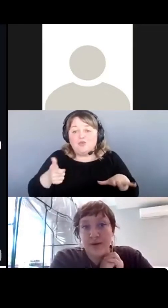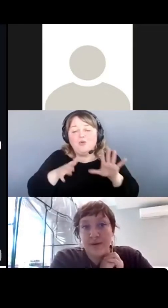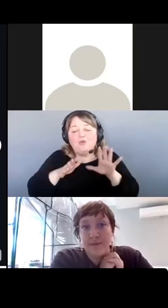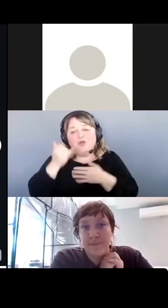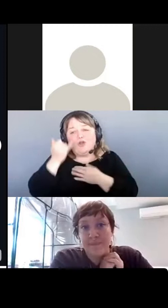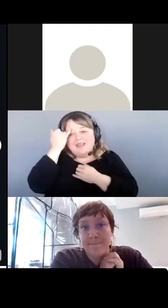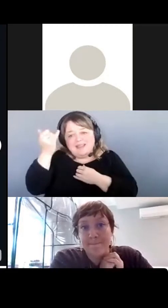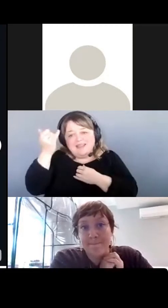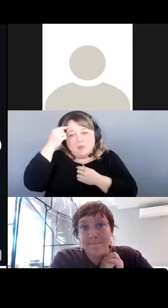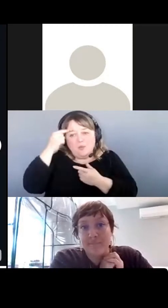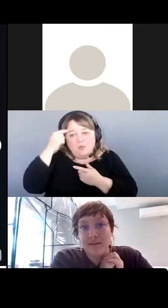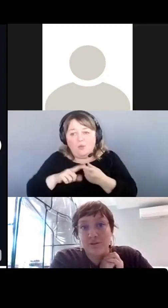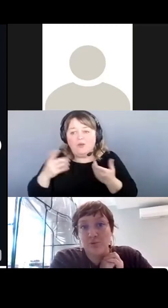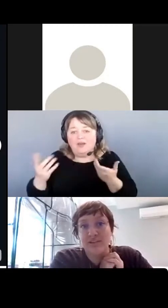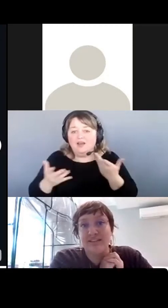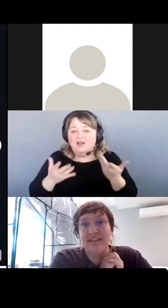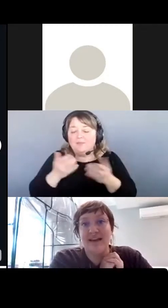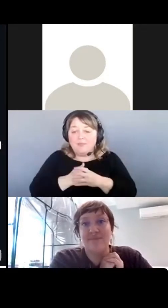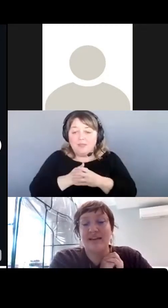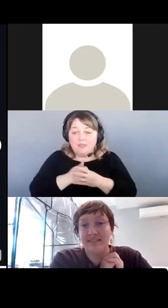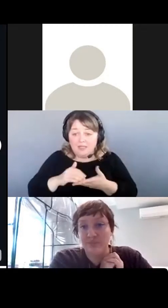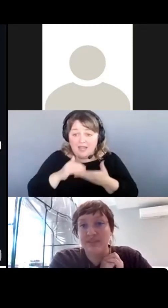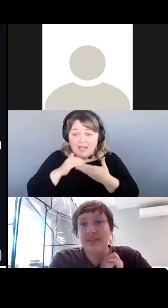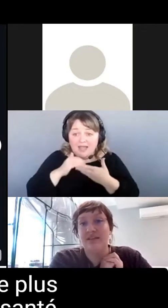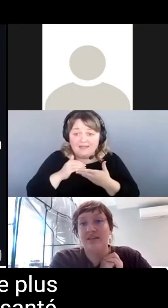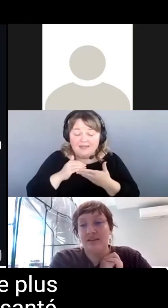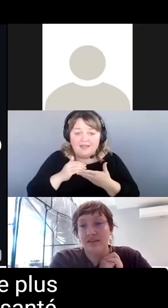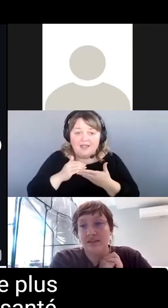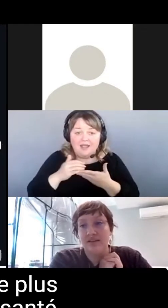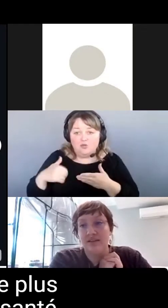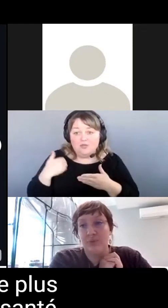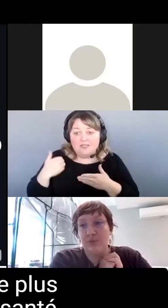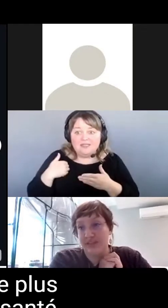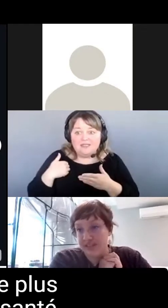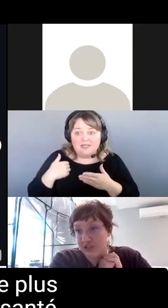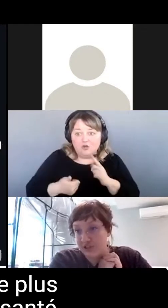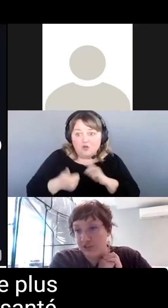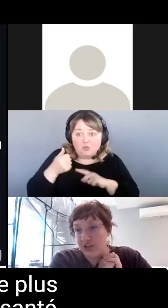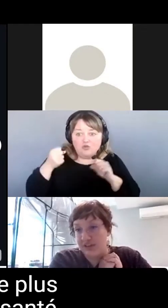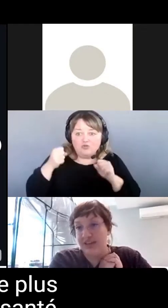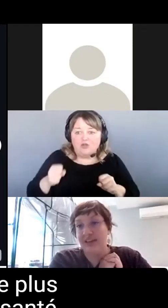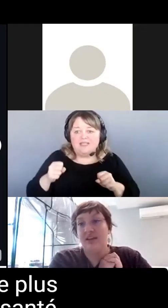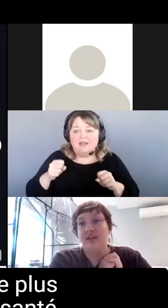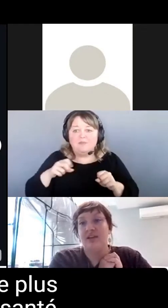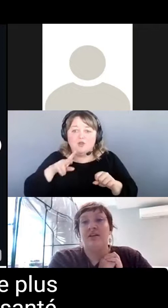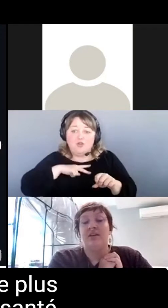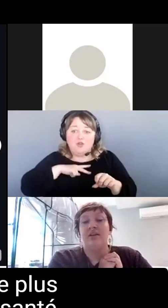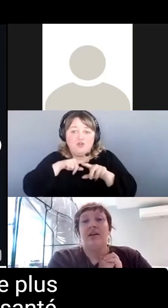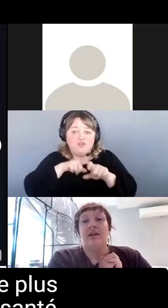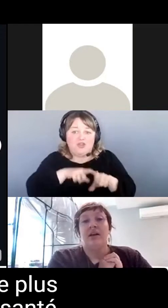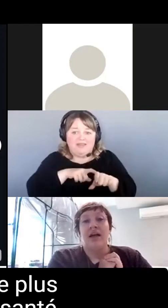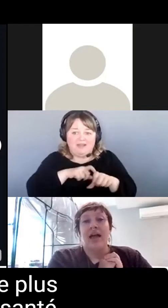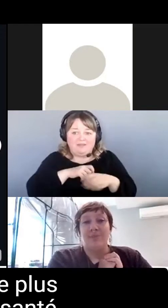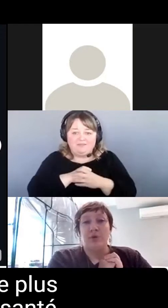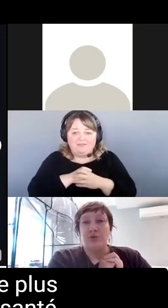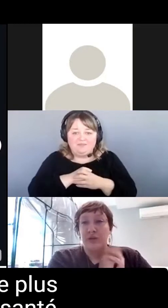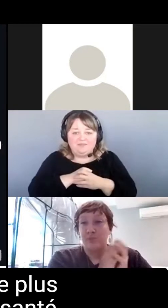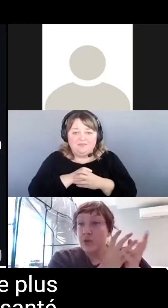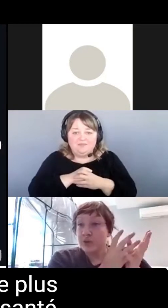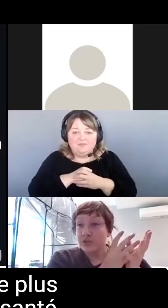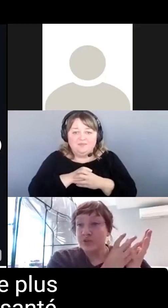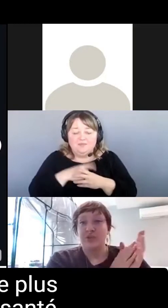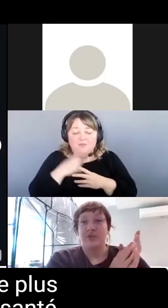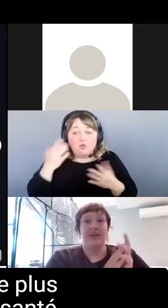pour nous aider à maximiser le potentiel de notre jardin, à